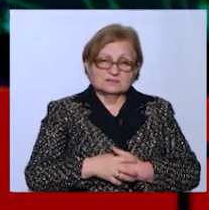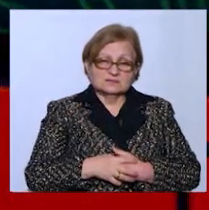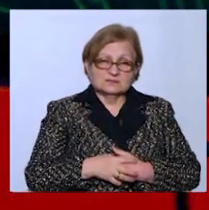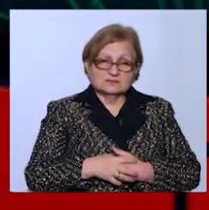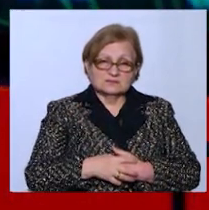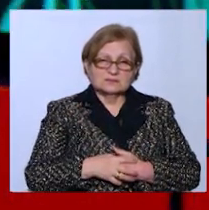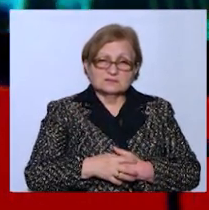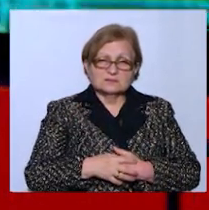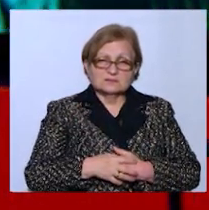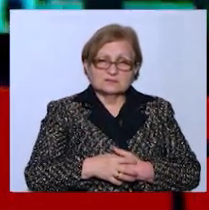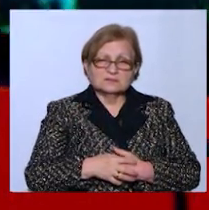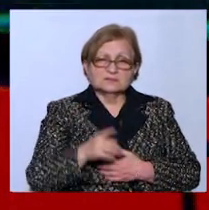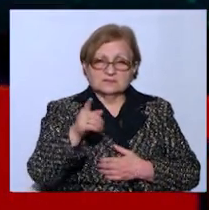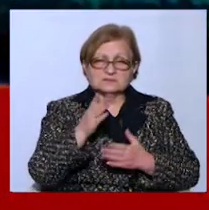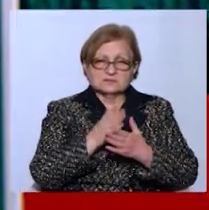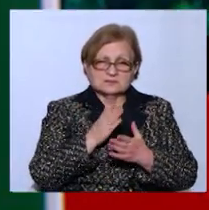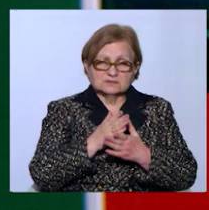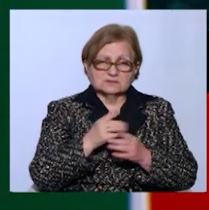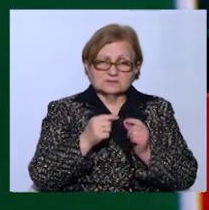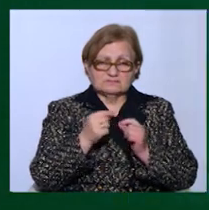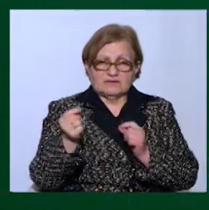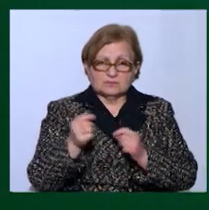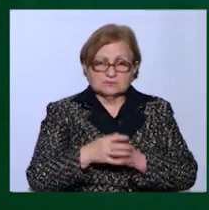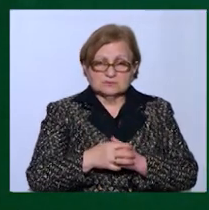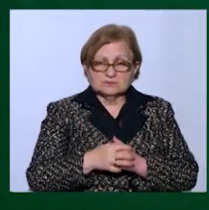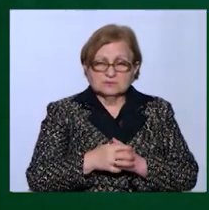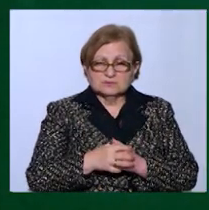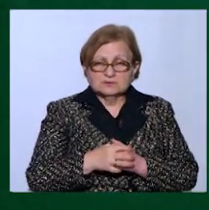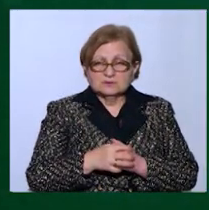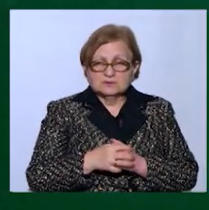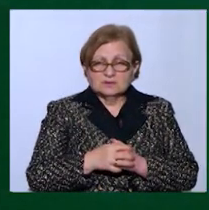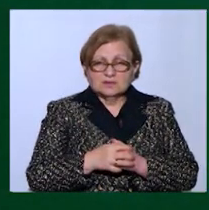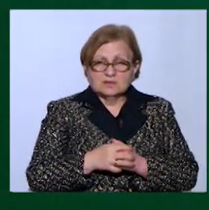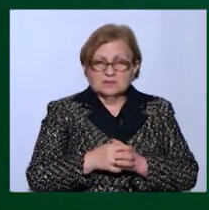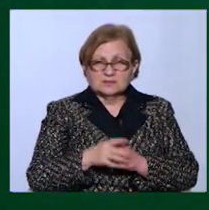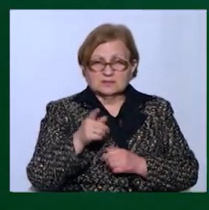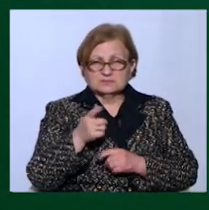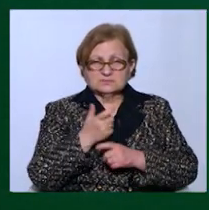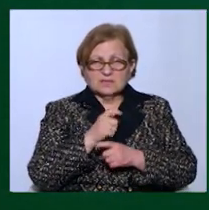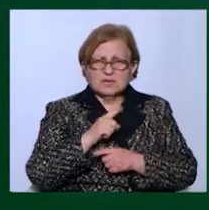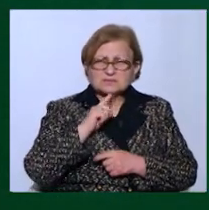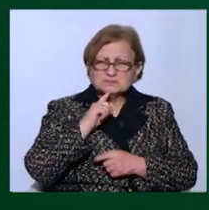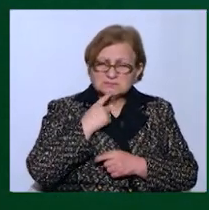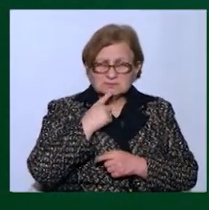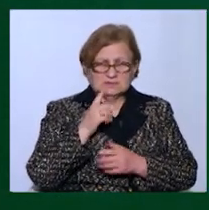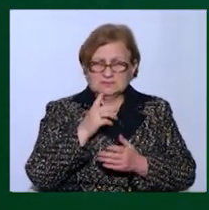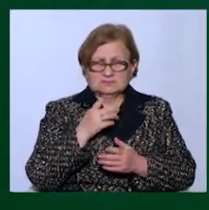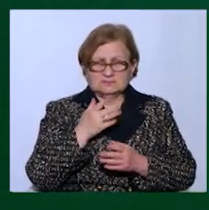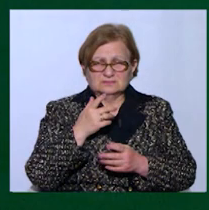ეს და ეს სერტილები რა არის? წარმოადგენენ წვეროს. აქ განსაკუთრებული გონების დაძაბვა ახლა არ არის საჭირო.